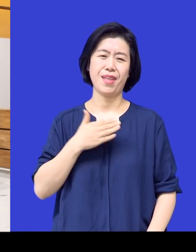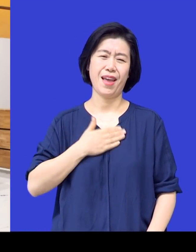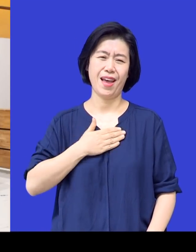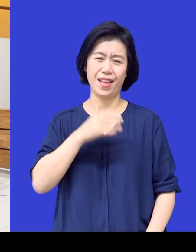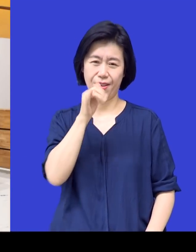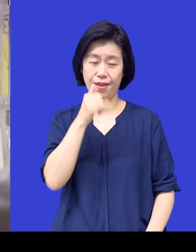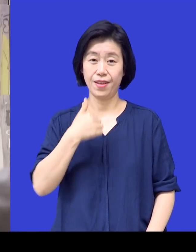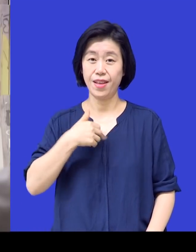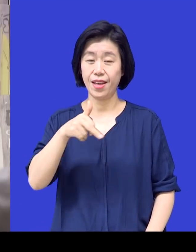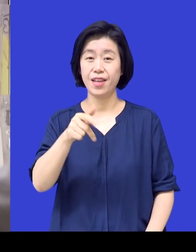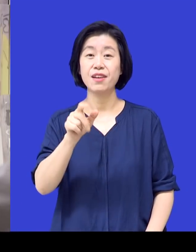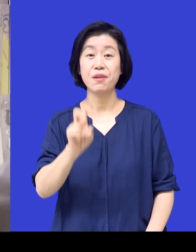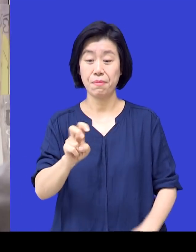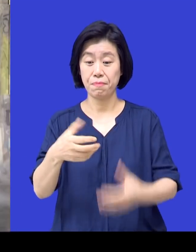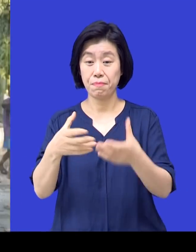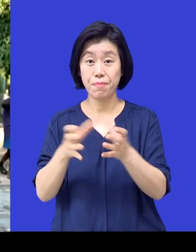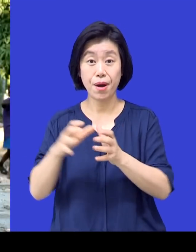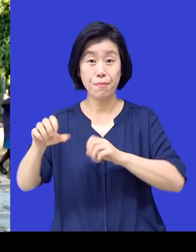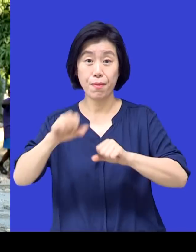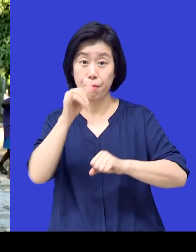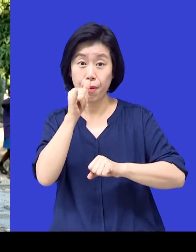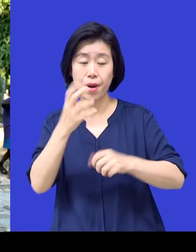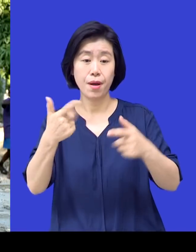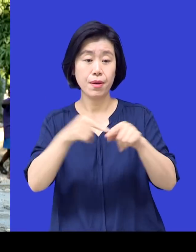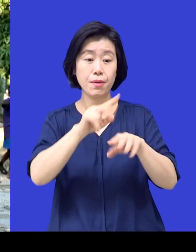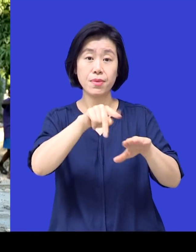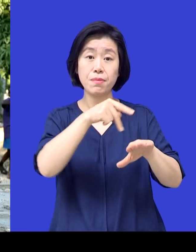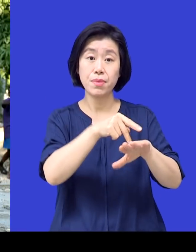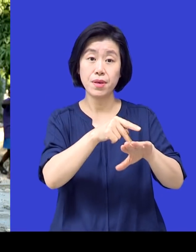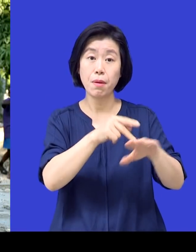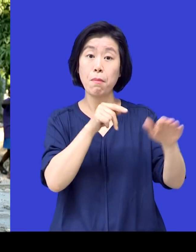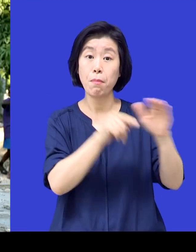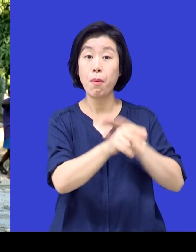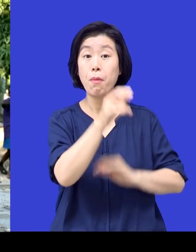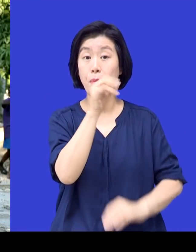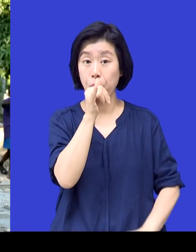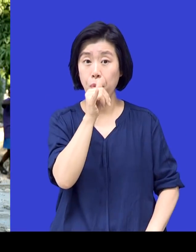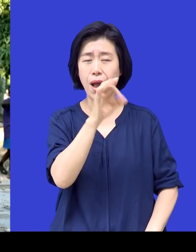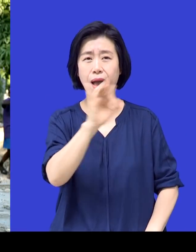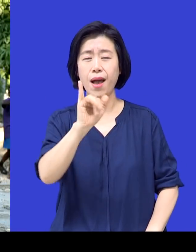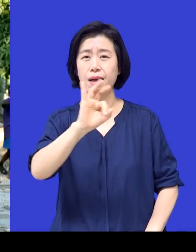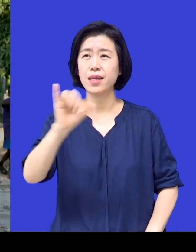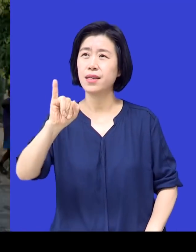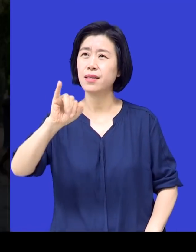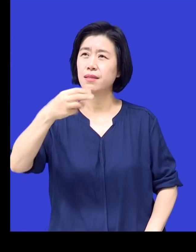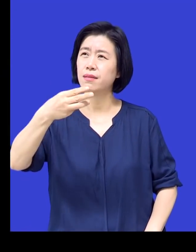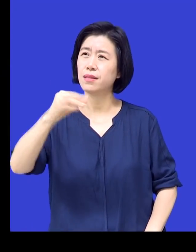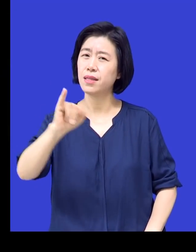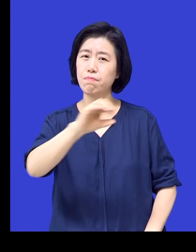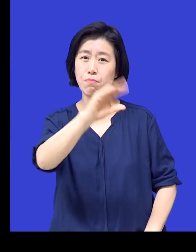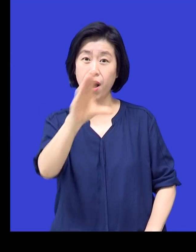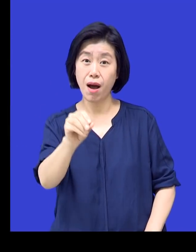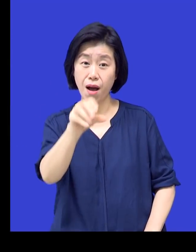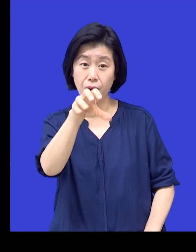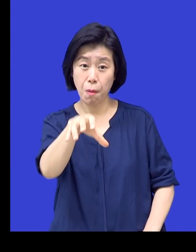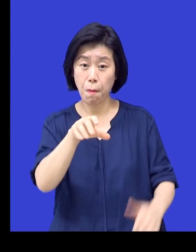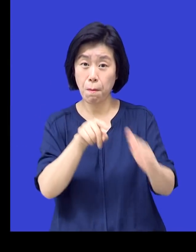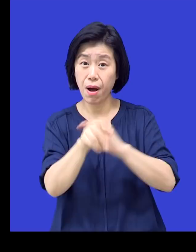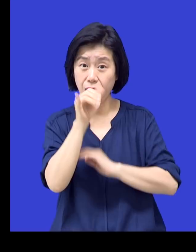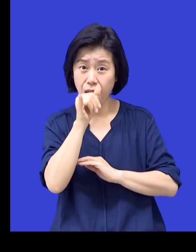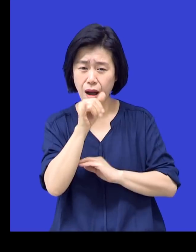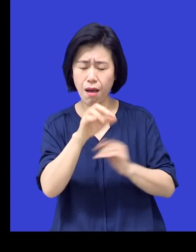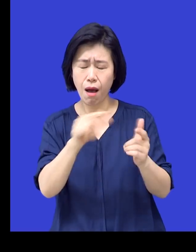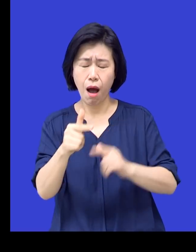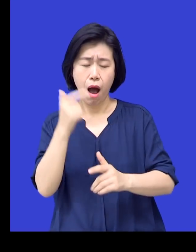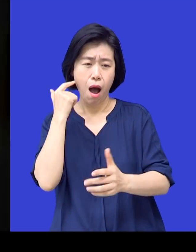오래 했고 또 저랑 뭐 필리핀도 함께 갔었고 IT에도 갔었고. 그쵸. 우와. 우리 IT에 갔을 때 참 맞아요. 너무나 충격적인